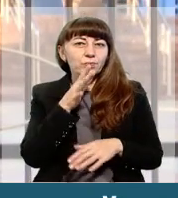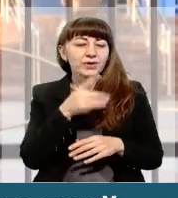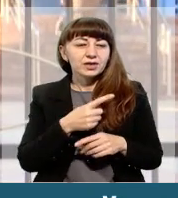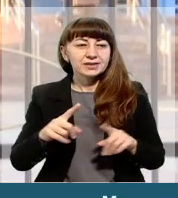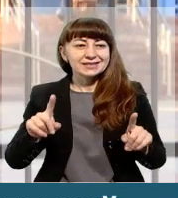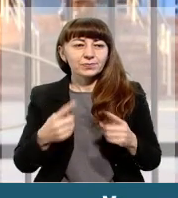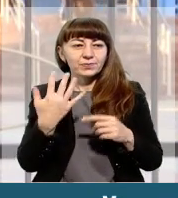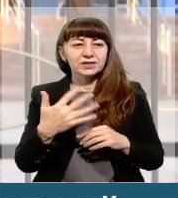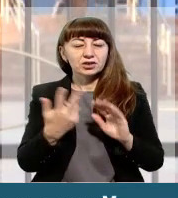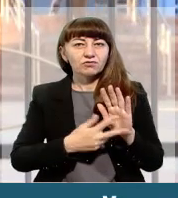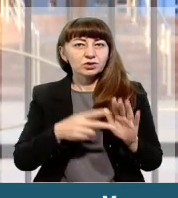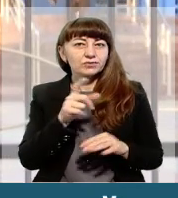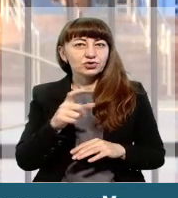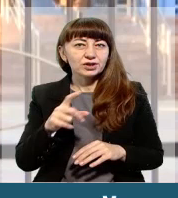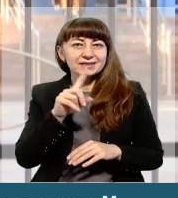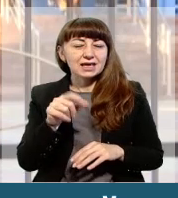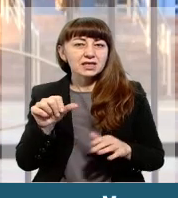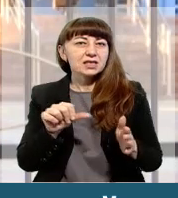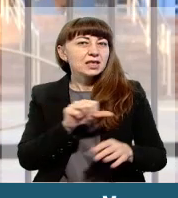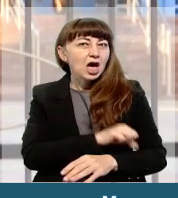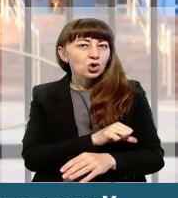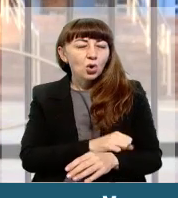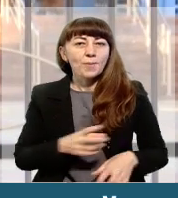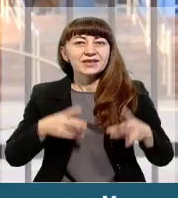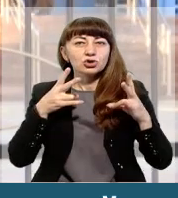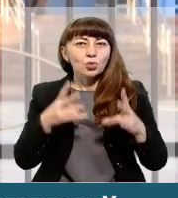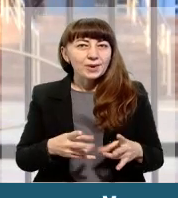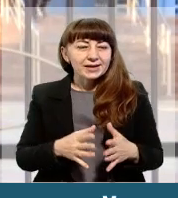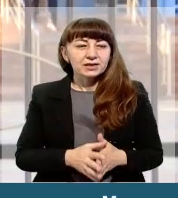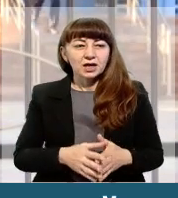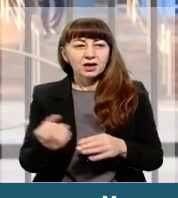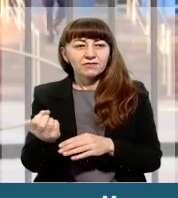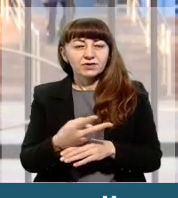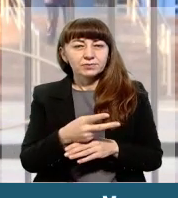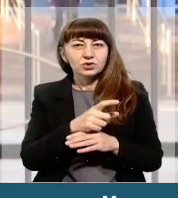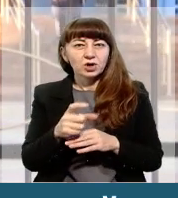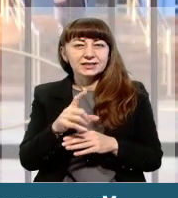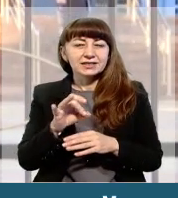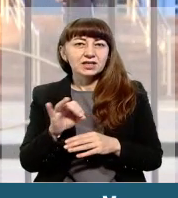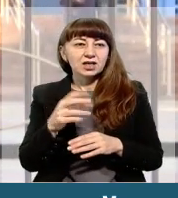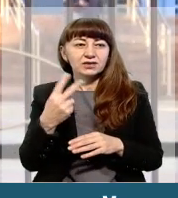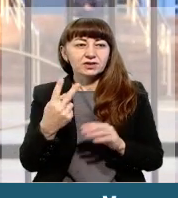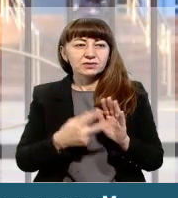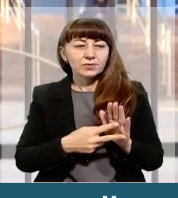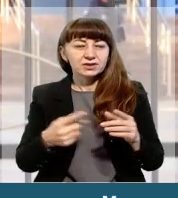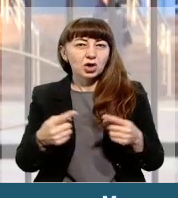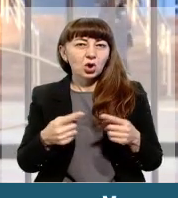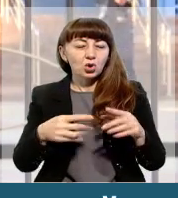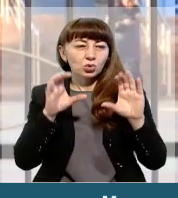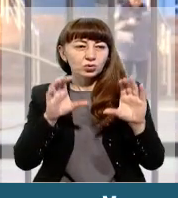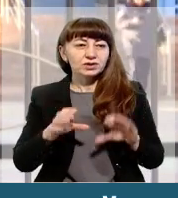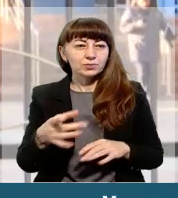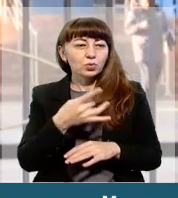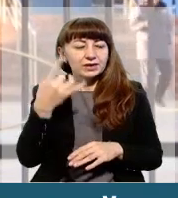задержано 58 лиц за наркопреступления. Из них водворено 23 лица по статье 128 Уголовно-процессуального кодекса Республики